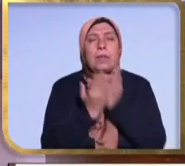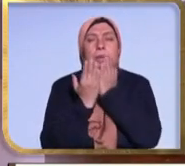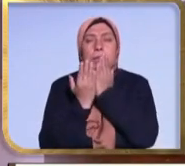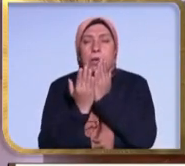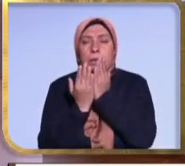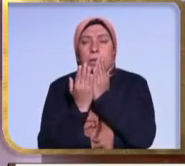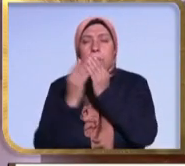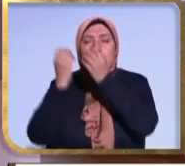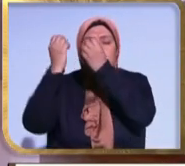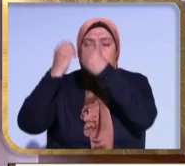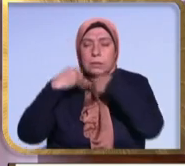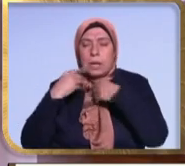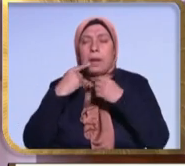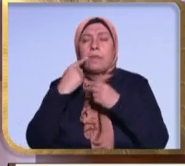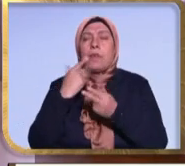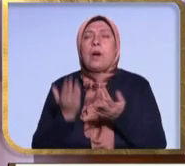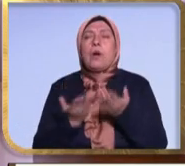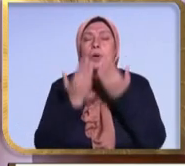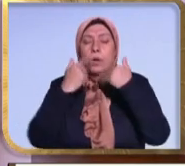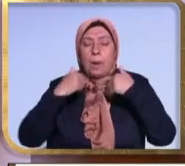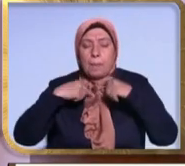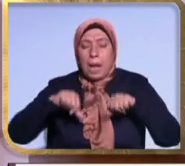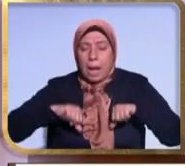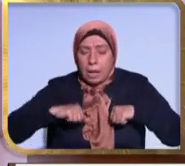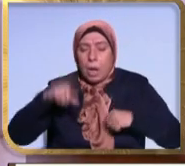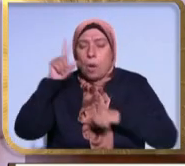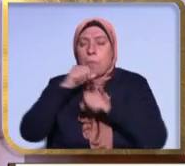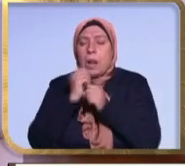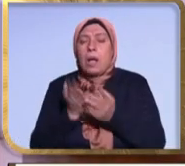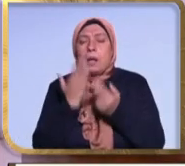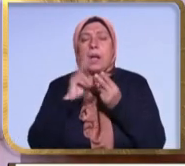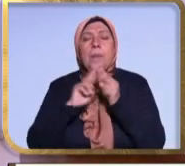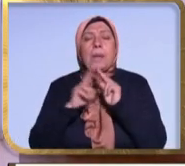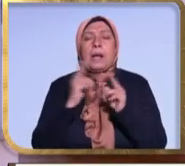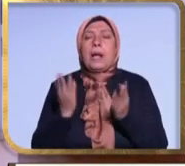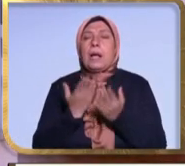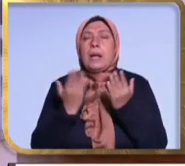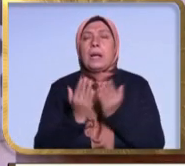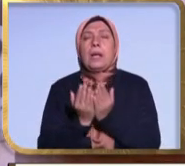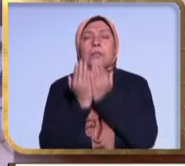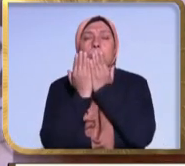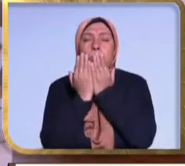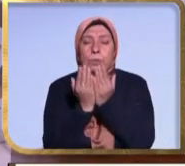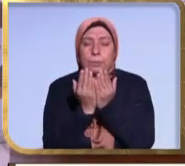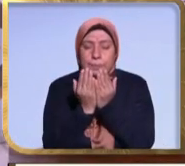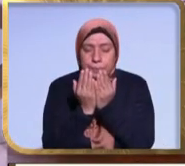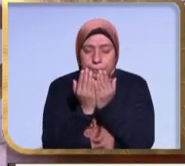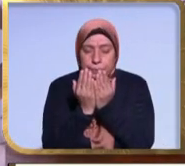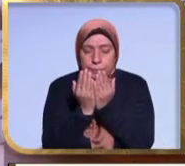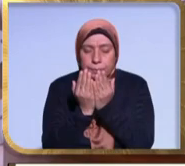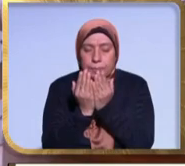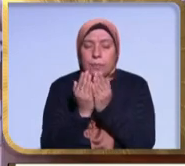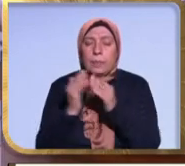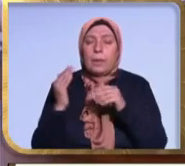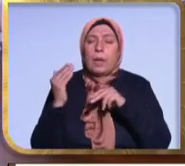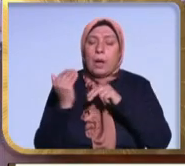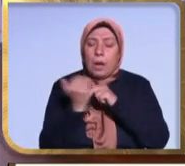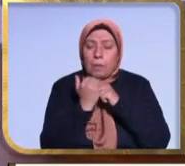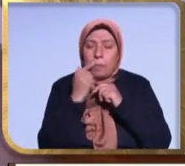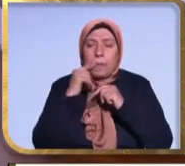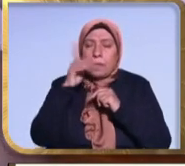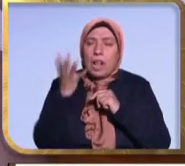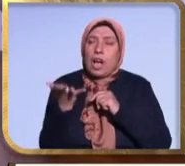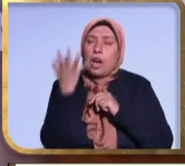والآفات، وأن تقضي لنا في الدنيا والآخرة جميع الحاجات. ستر العرش مسبول